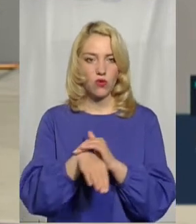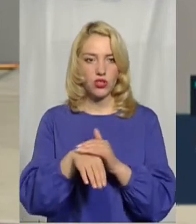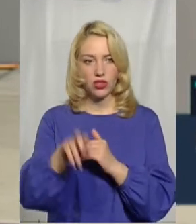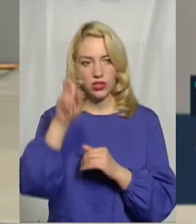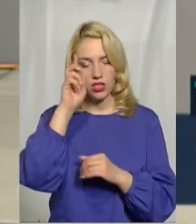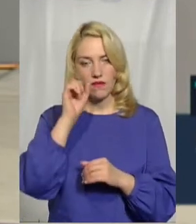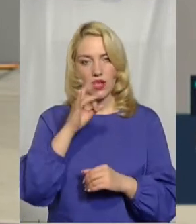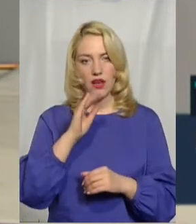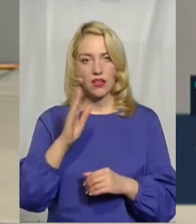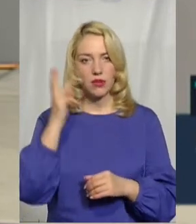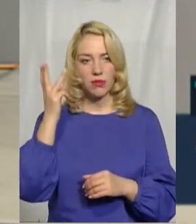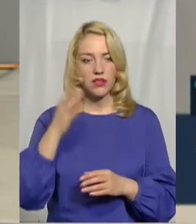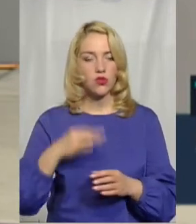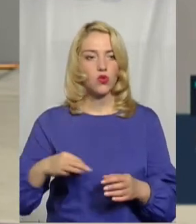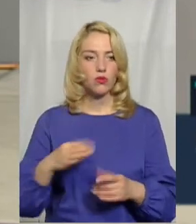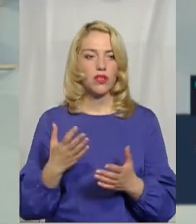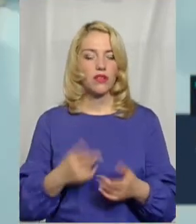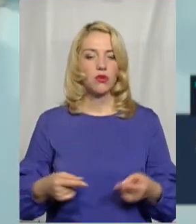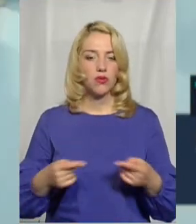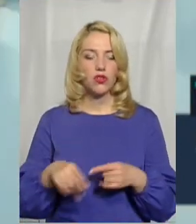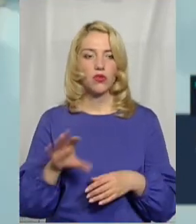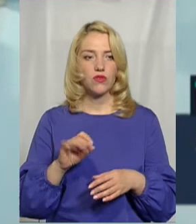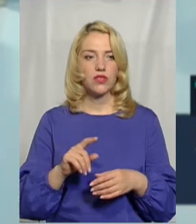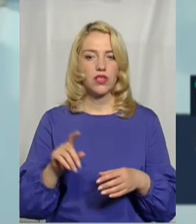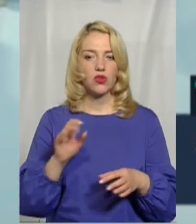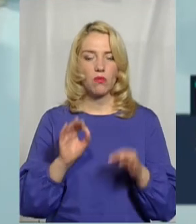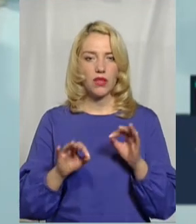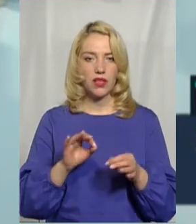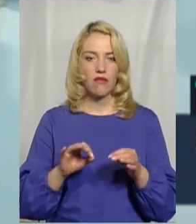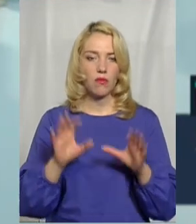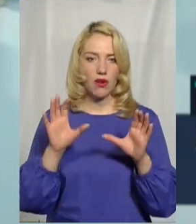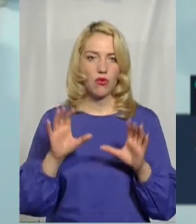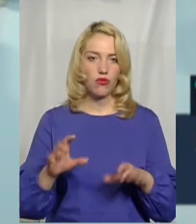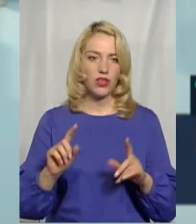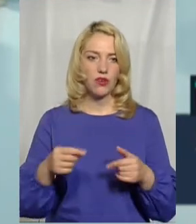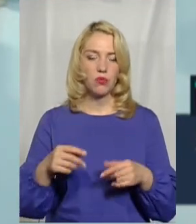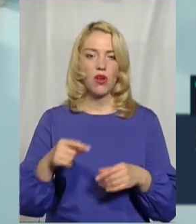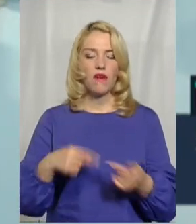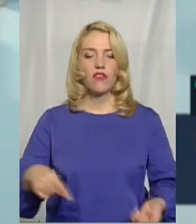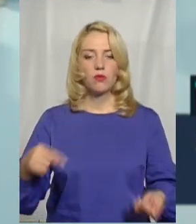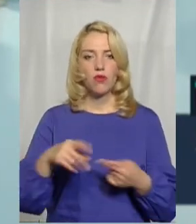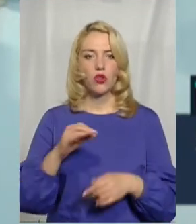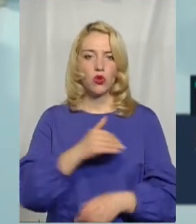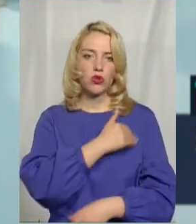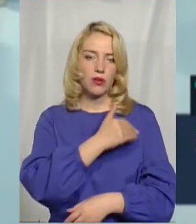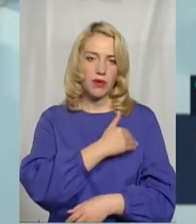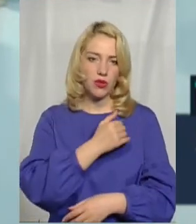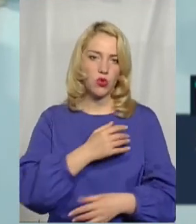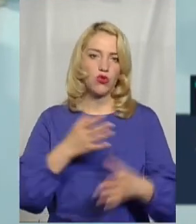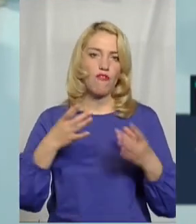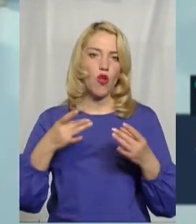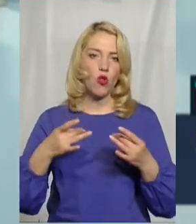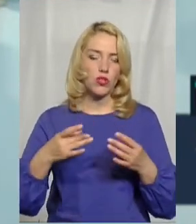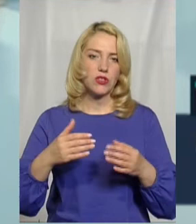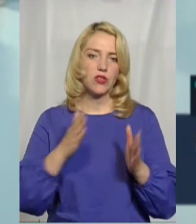архіву Хмельницької області, який відповідно до всіх нормативно-правових вимог, відповідно до температурного, вологісного режиму,